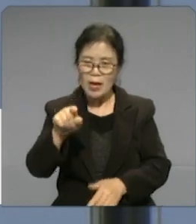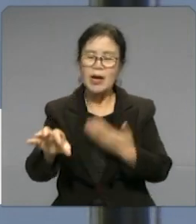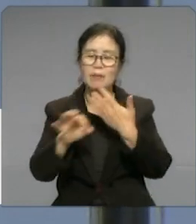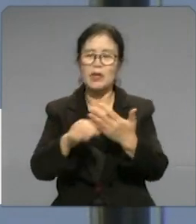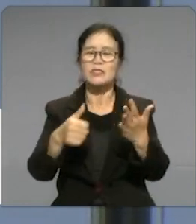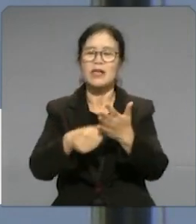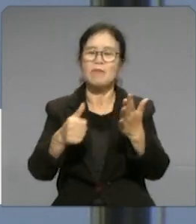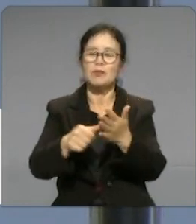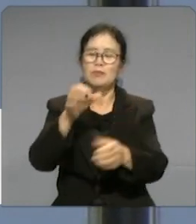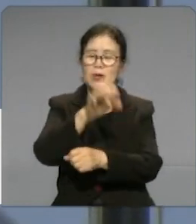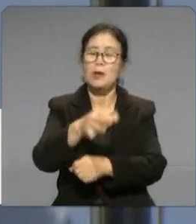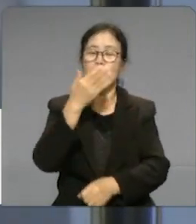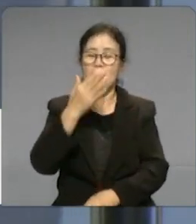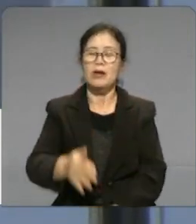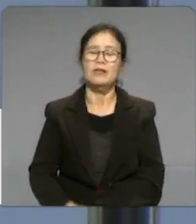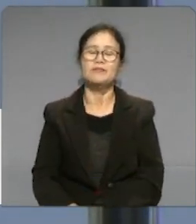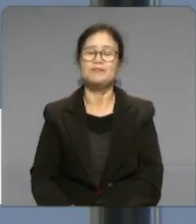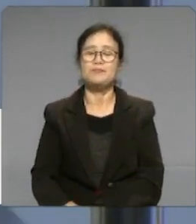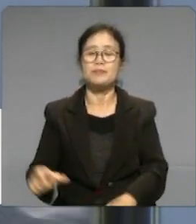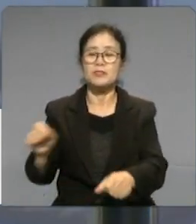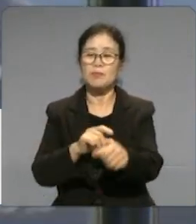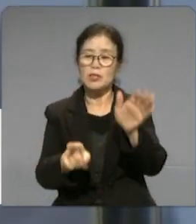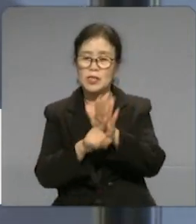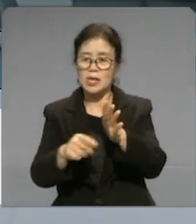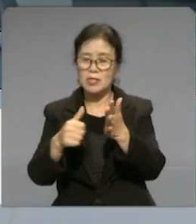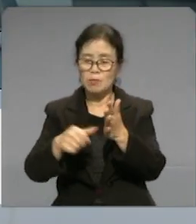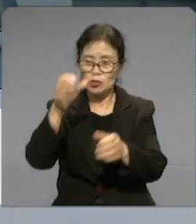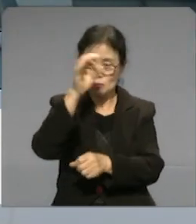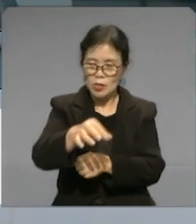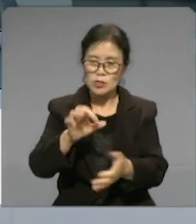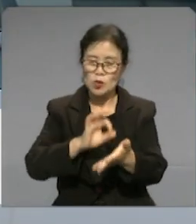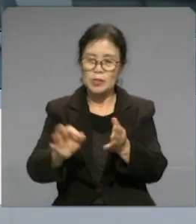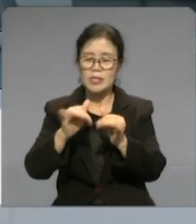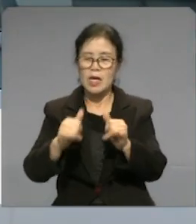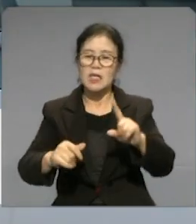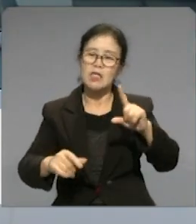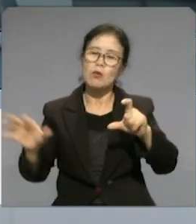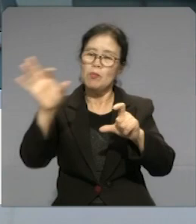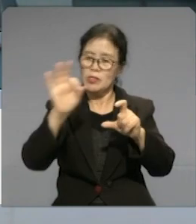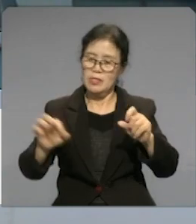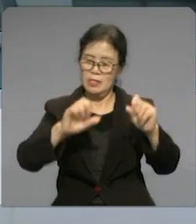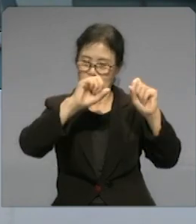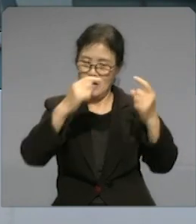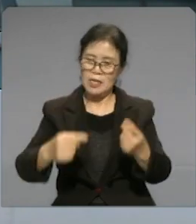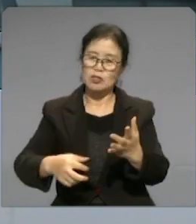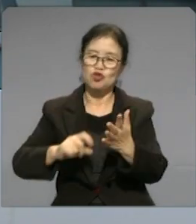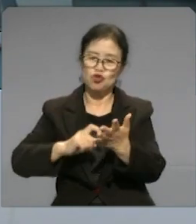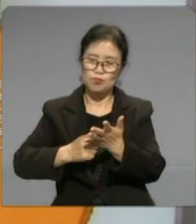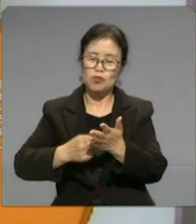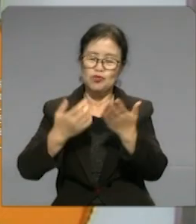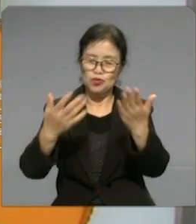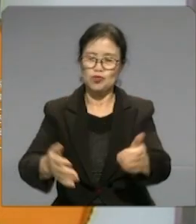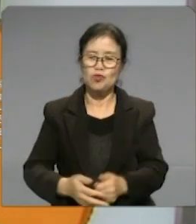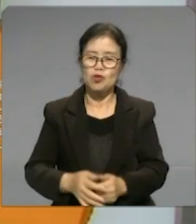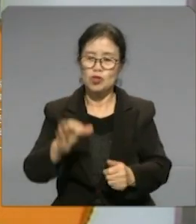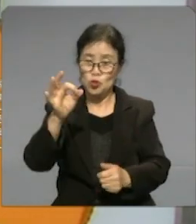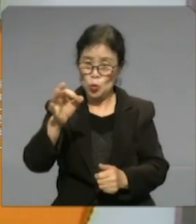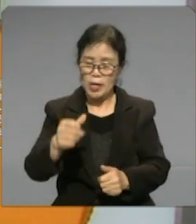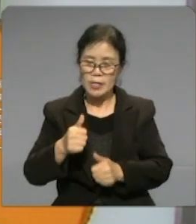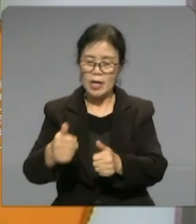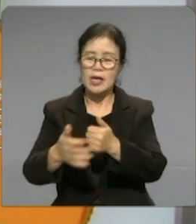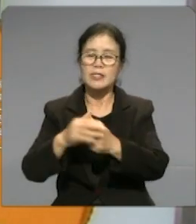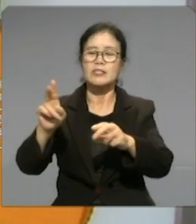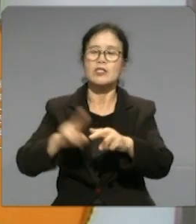살 수 있습니다 신는 특별전에서 제품을 구매한 소비자에게 15% 할인 쿠폰을 제공하고 구매 금액에 따라